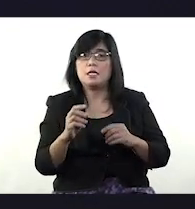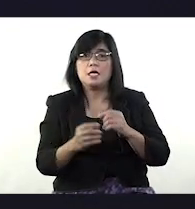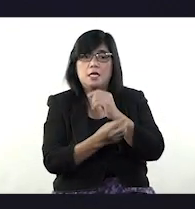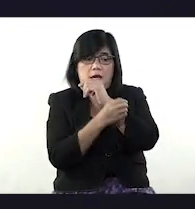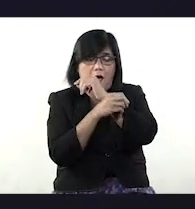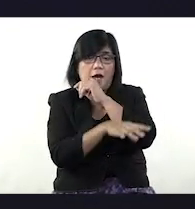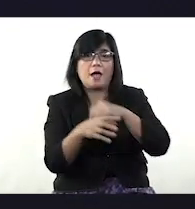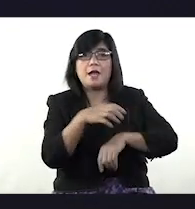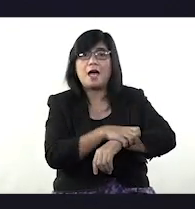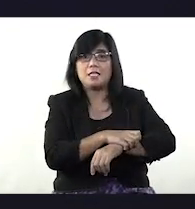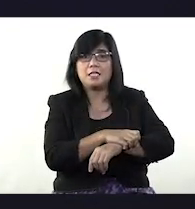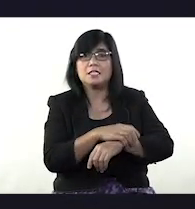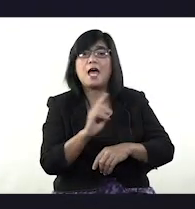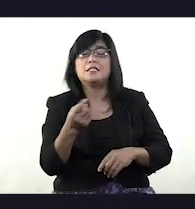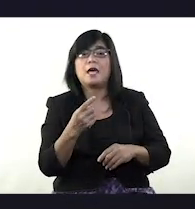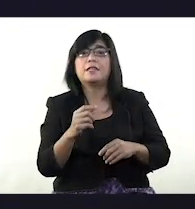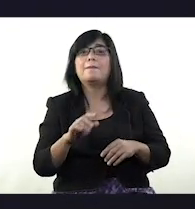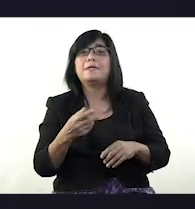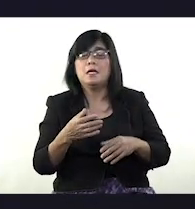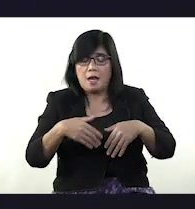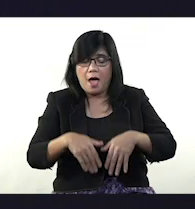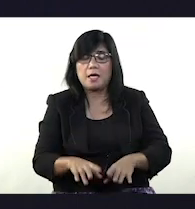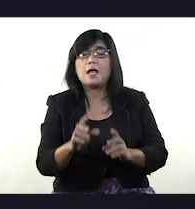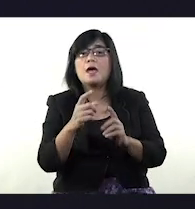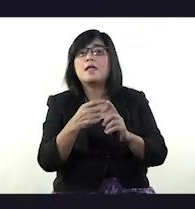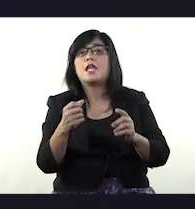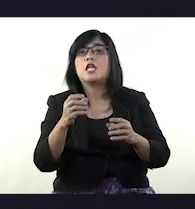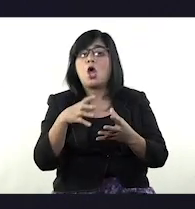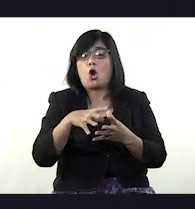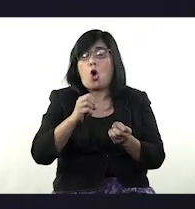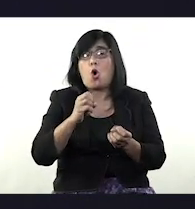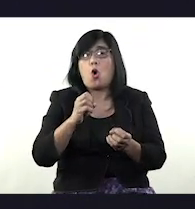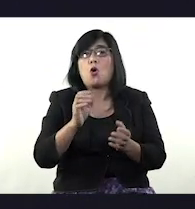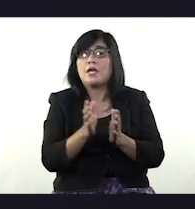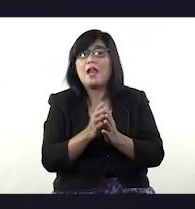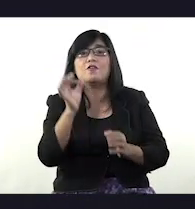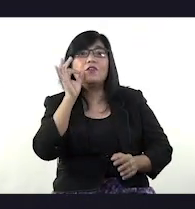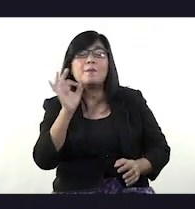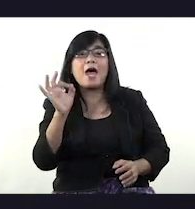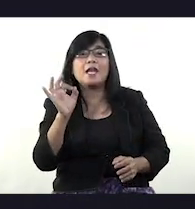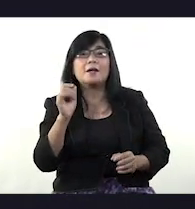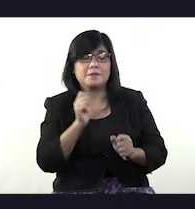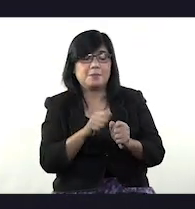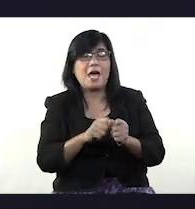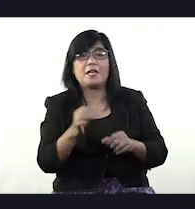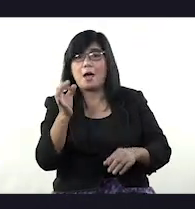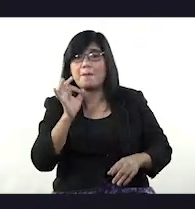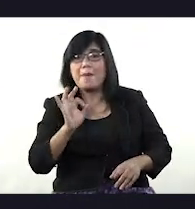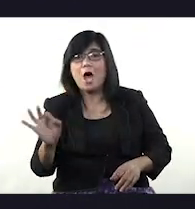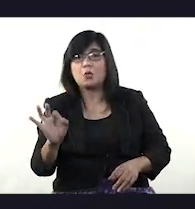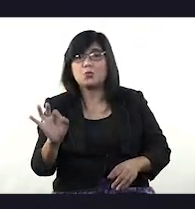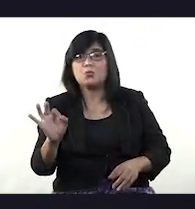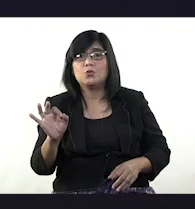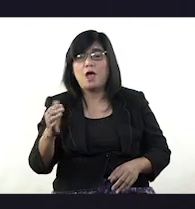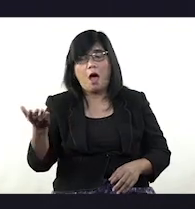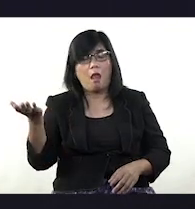kembali error dan firman hai hidup membuat kita menjadi ciptaan yang baru yang lama sudah berlalu yang baru sudah Terbit dan